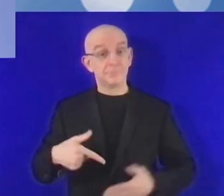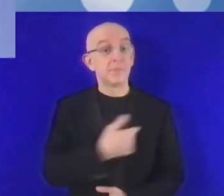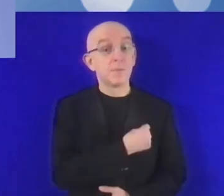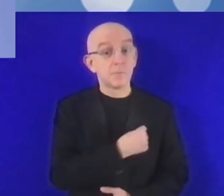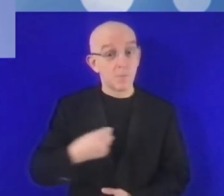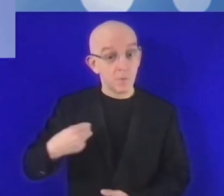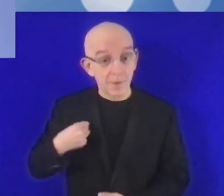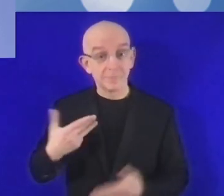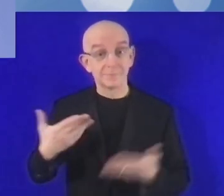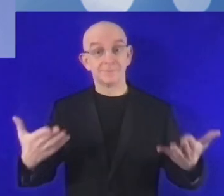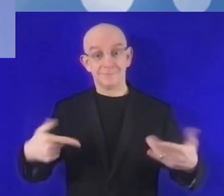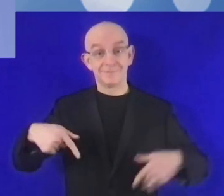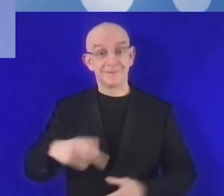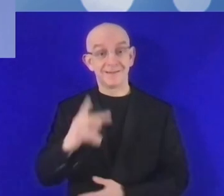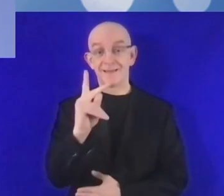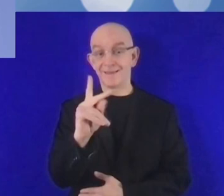церемония открытия